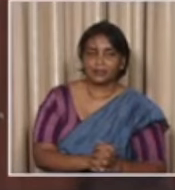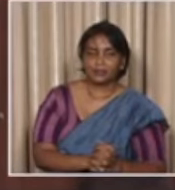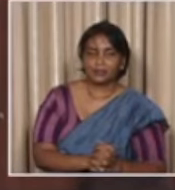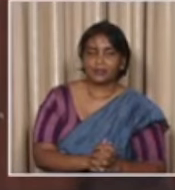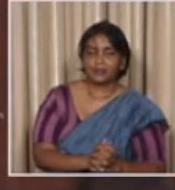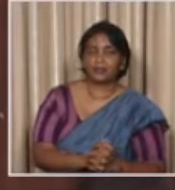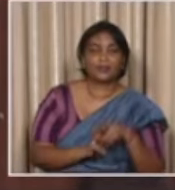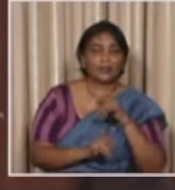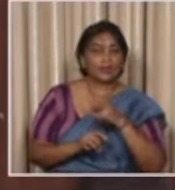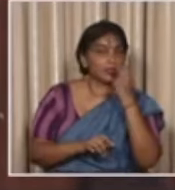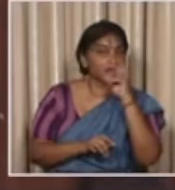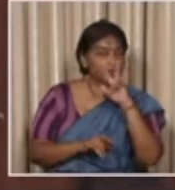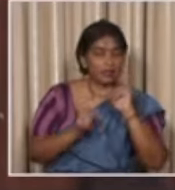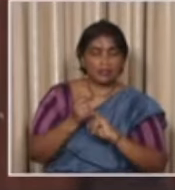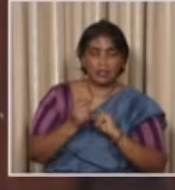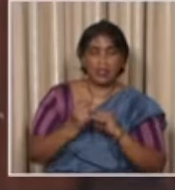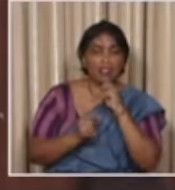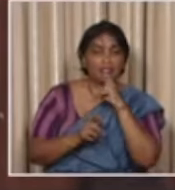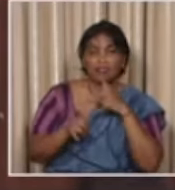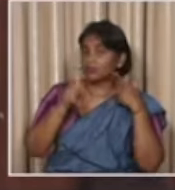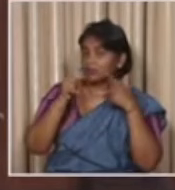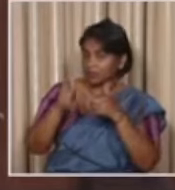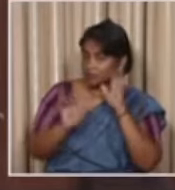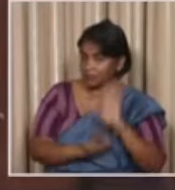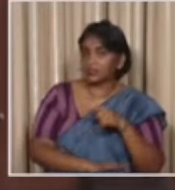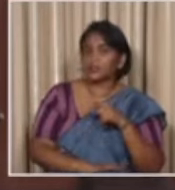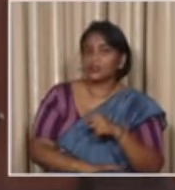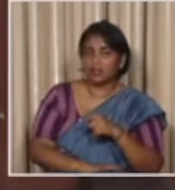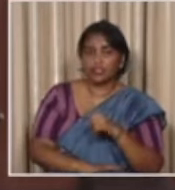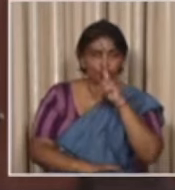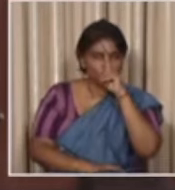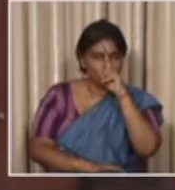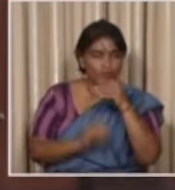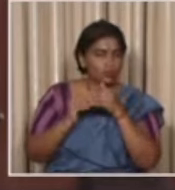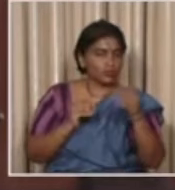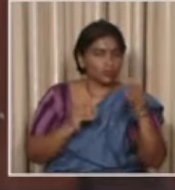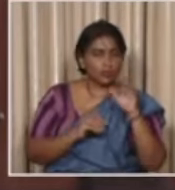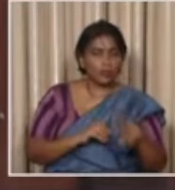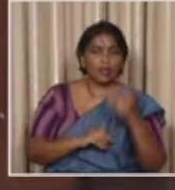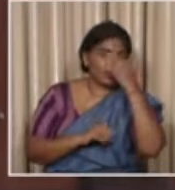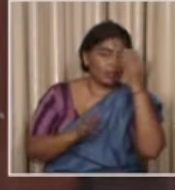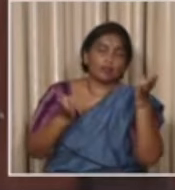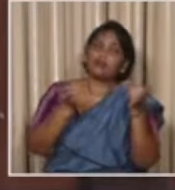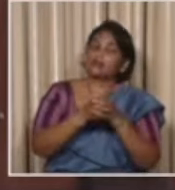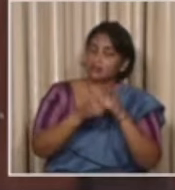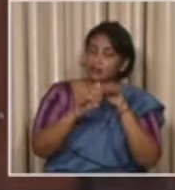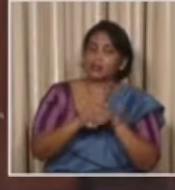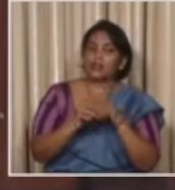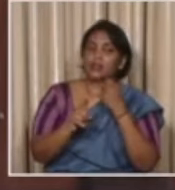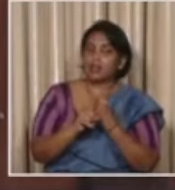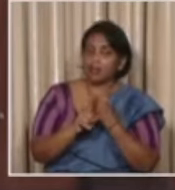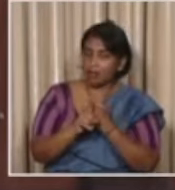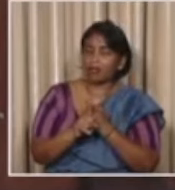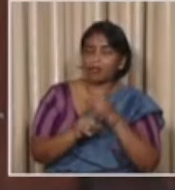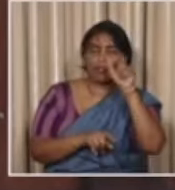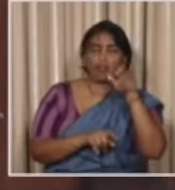මේ ශාන්තන් කියන පුද්ගලයාව මහදවල් ඝාතනය කිරීමෙන් පස්සේ සතියක් කළ ඇතුළත දෙමළ කණ්ඩායමක් ගිහිල්ලා කාත්තාංකුඩි ඇතුළේ